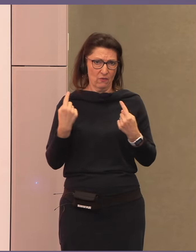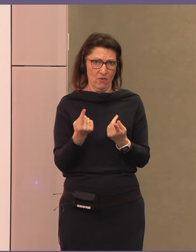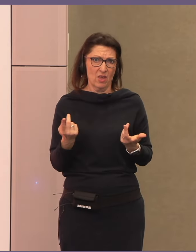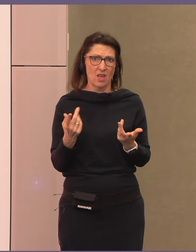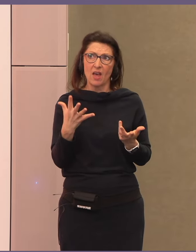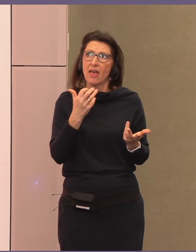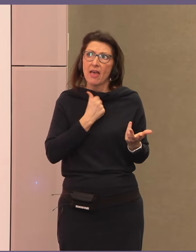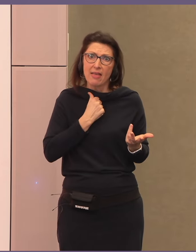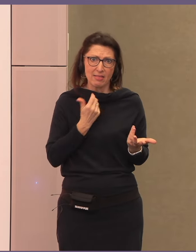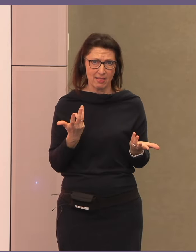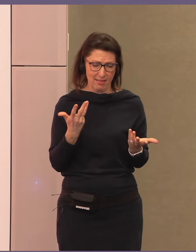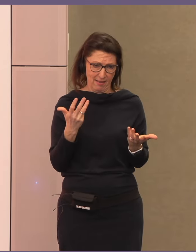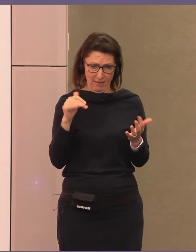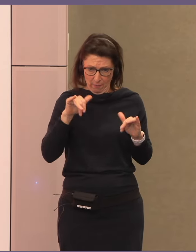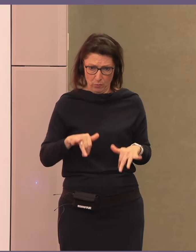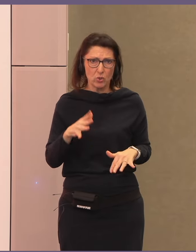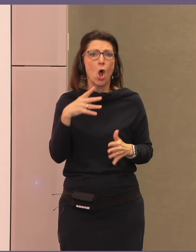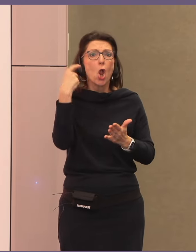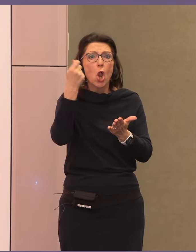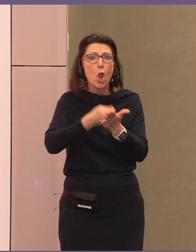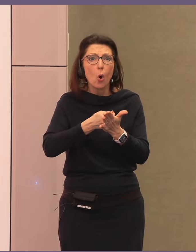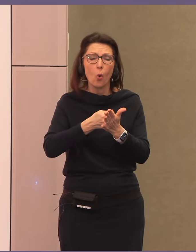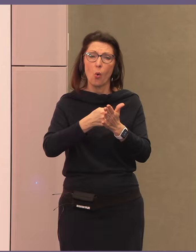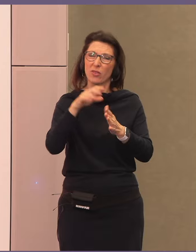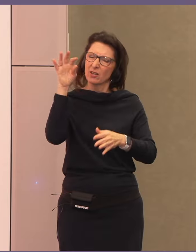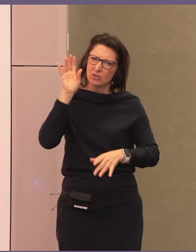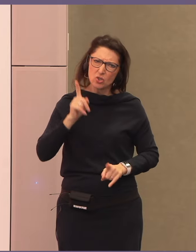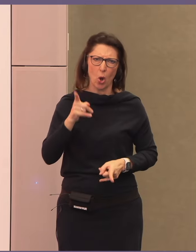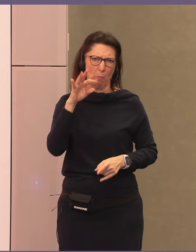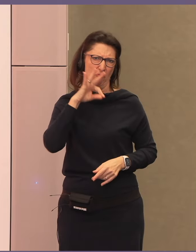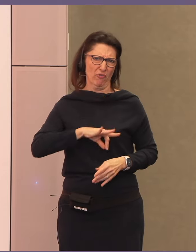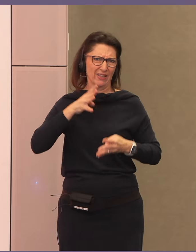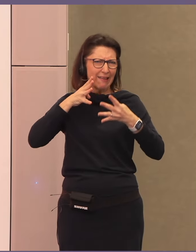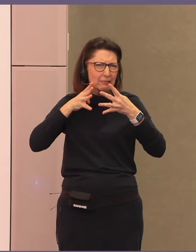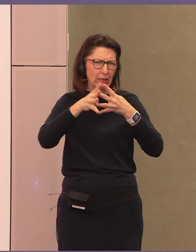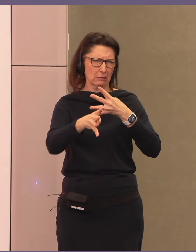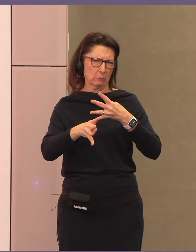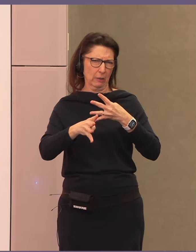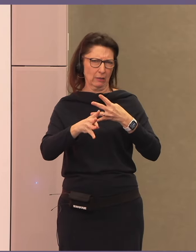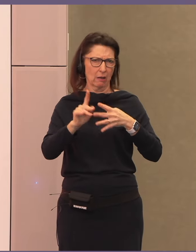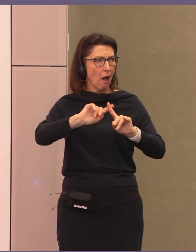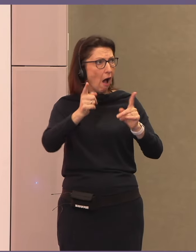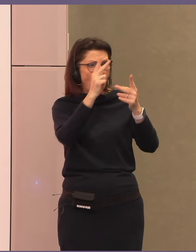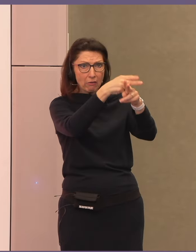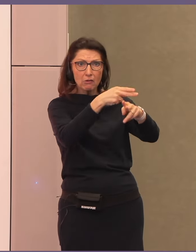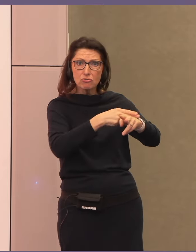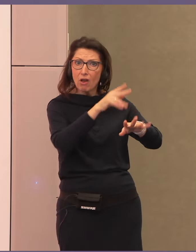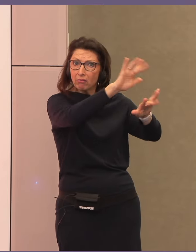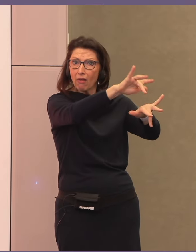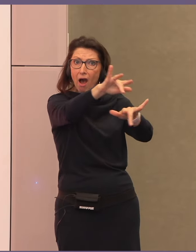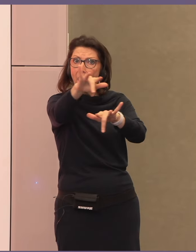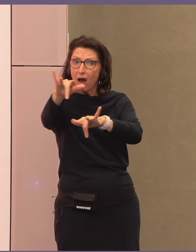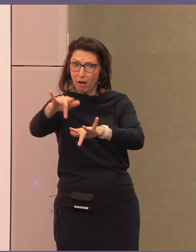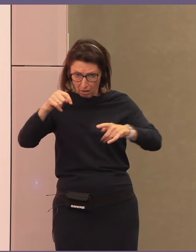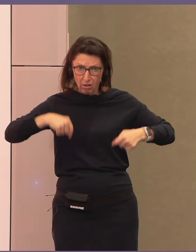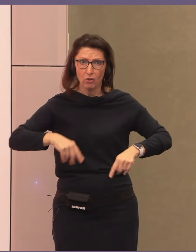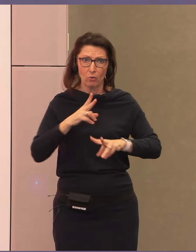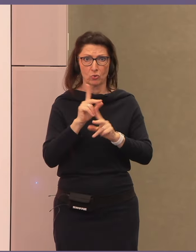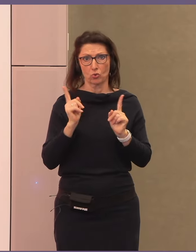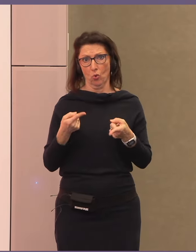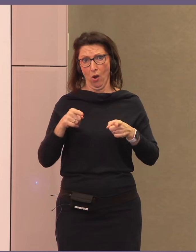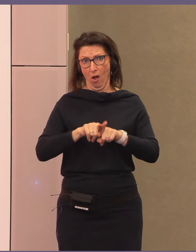endlich verpflichtete Lohntransparenz in diesem Land, so wie es andere Staaten und schon vorzeigen, einführen. Damit wir endlich auch die Voraussetzungen